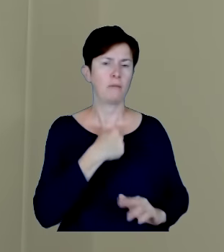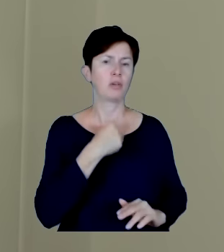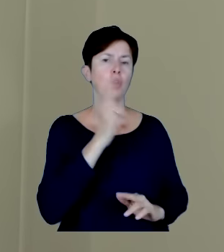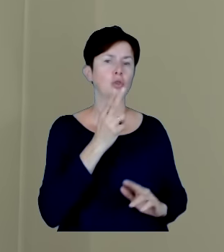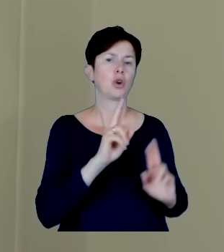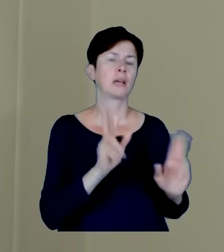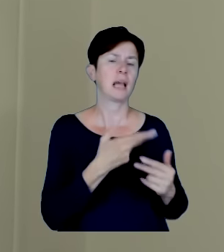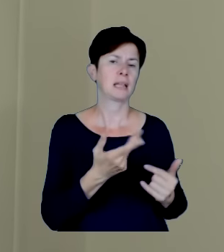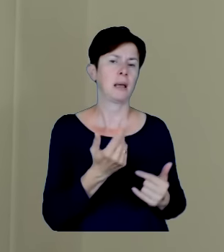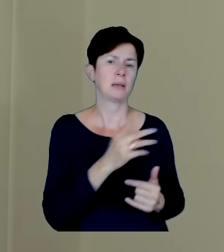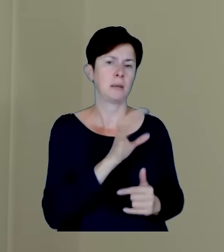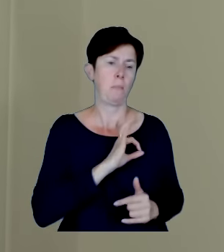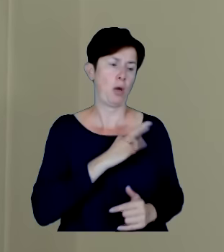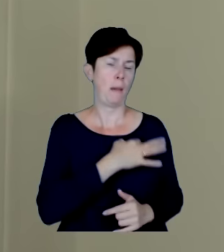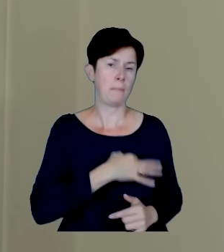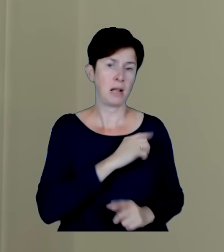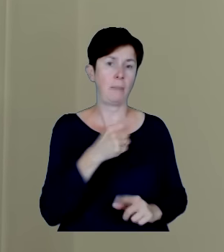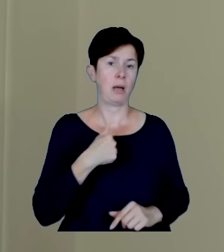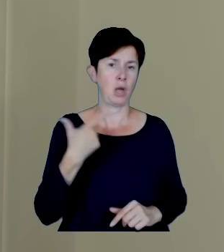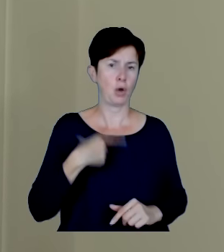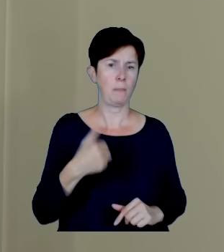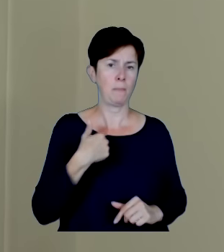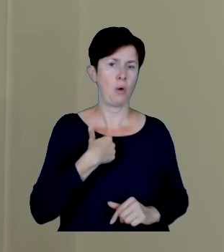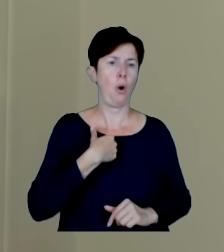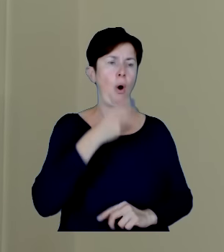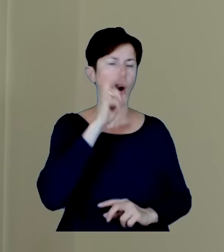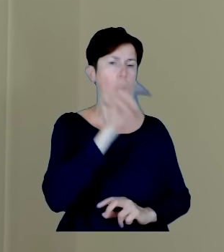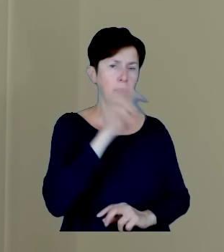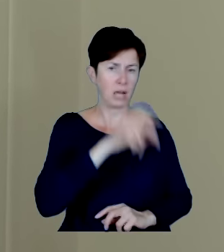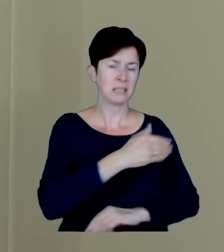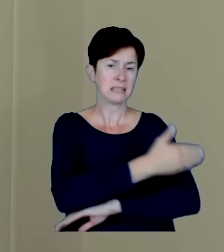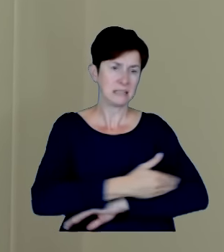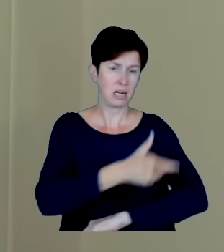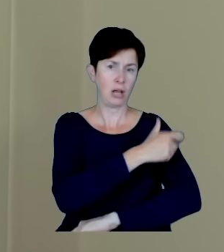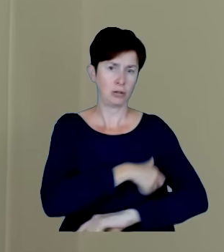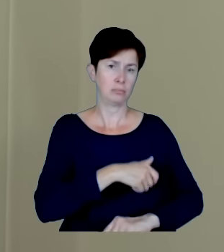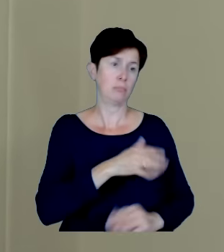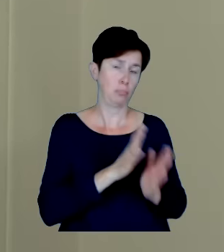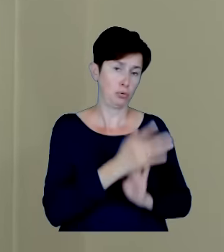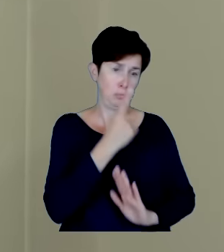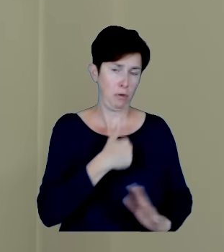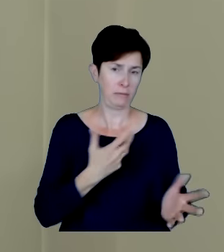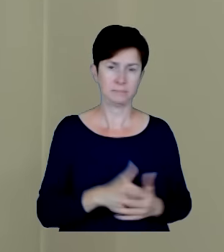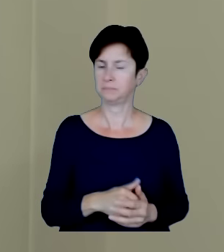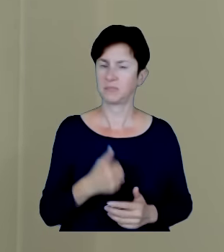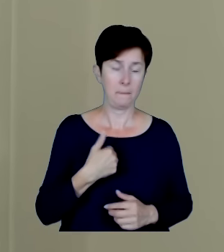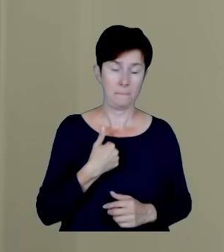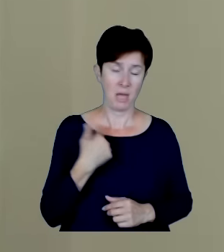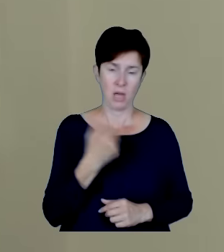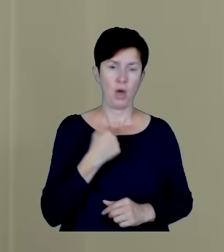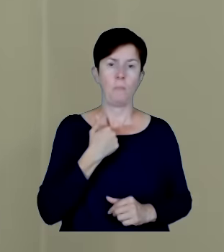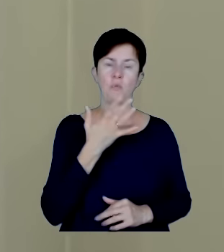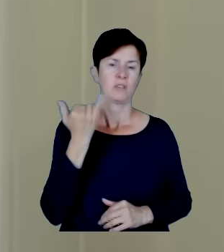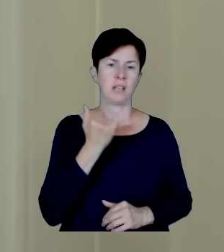choćby z mojej partii, albo ja osobiście obrażał żołnierzy albo strażników granicznych. Przeciwnie, cały czas powtarzaliśmy, że mundurowi należy